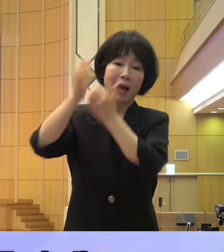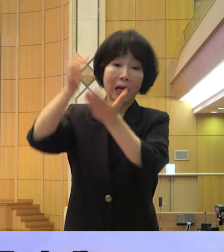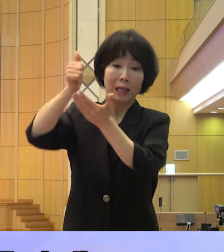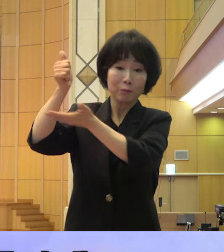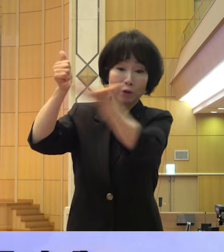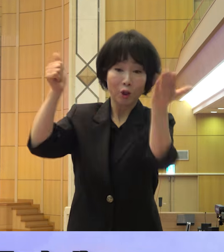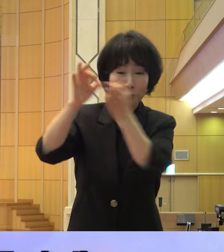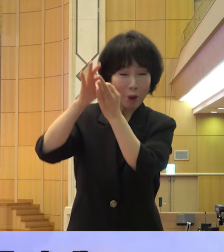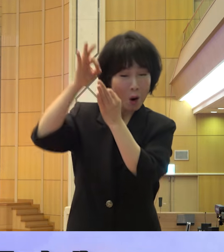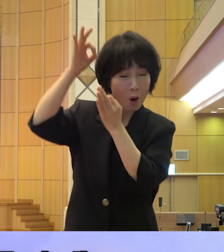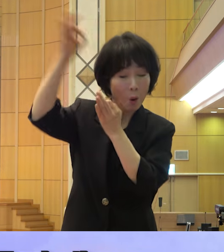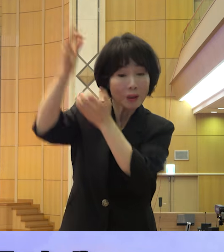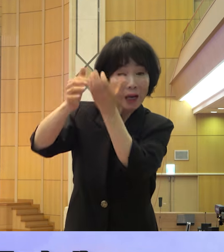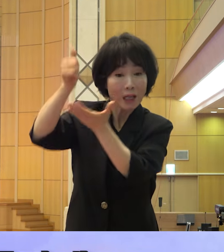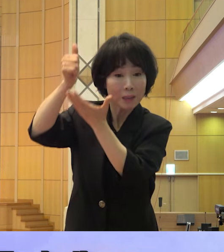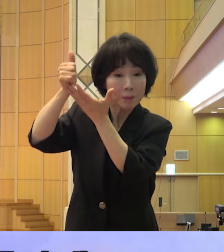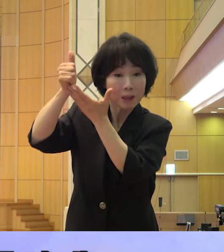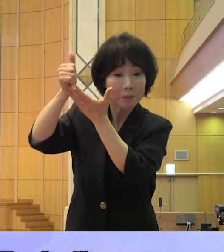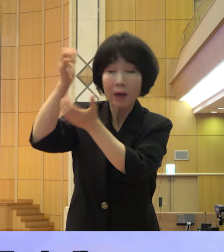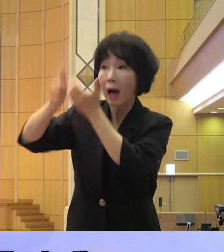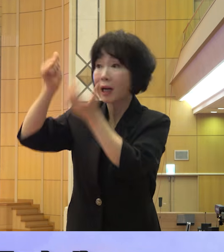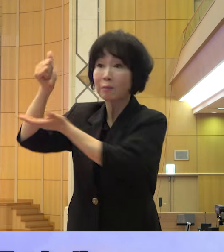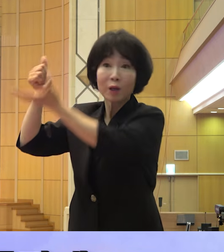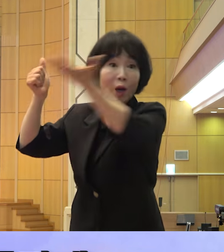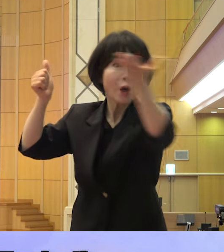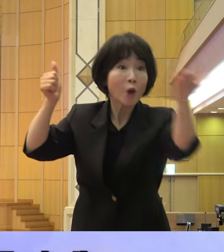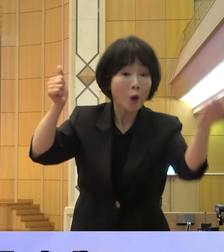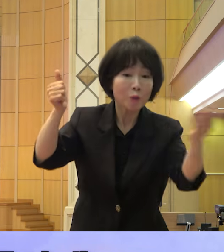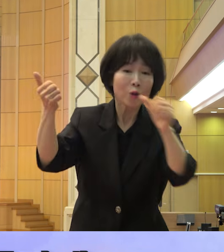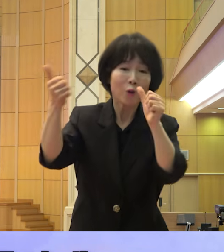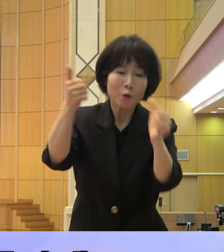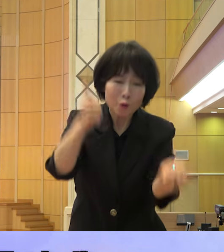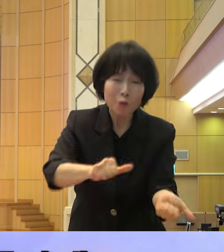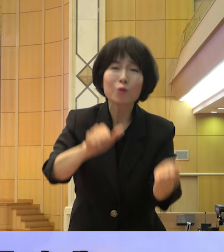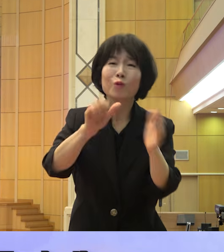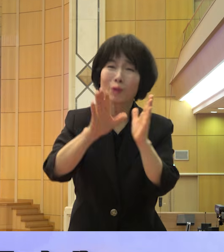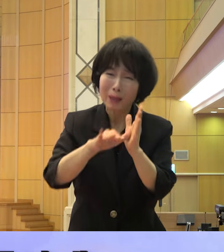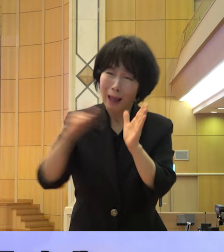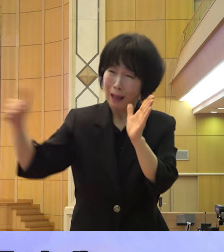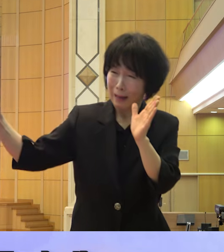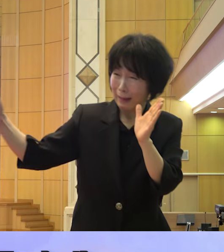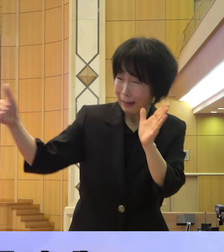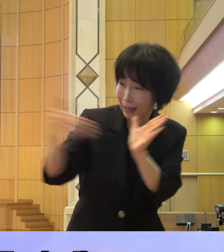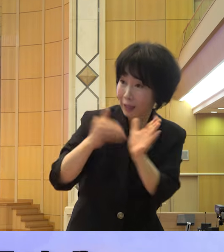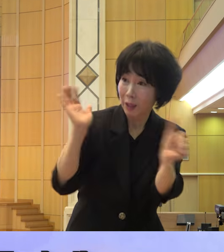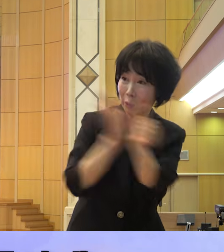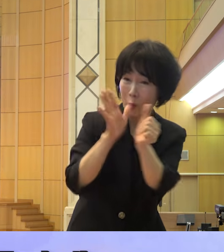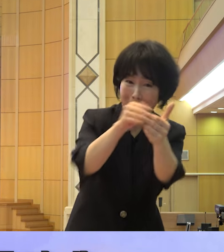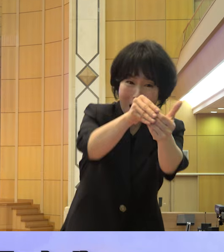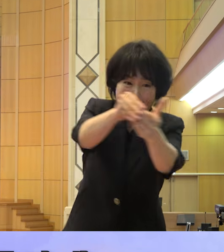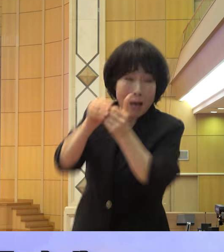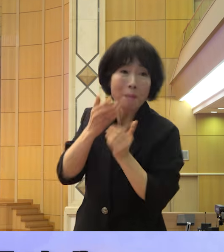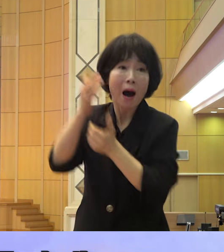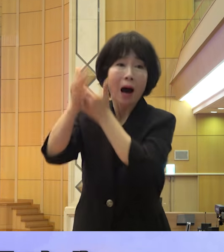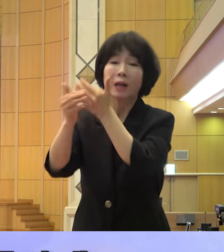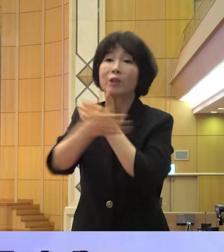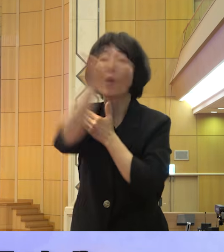영원히 우리 하나님이시니 그가 우리를 죽을 때까지 이 땅에 태어나서